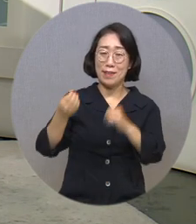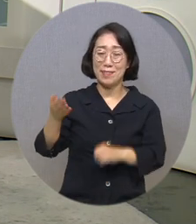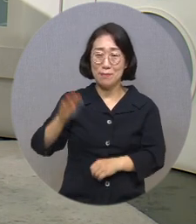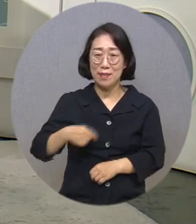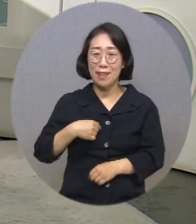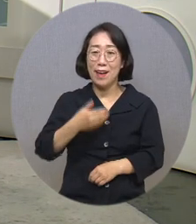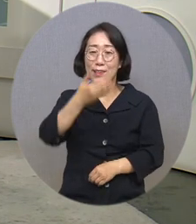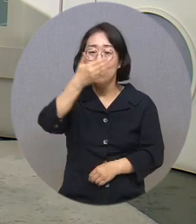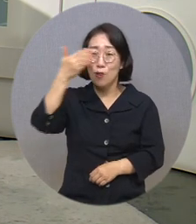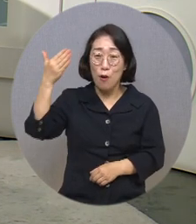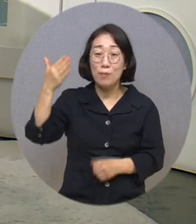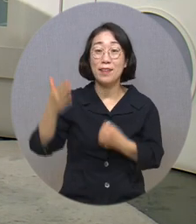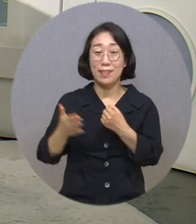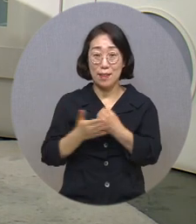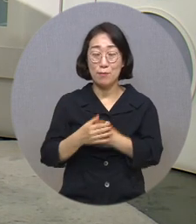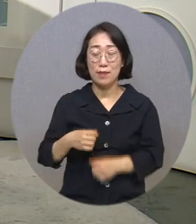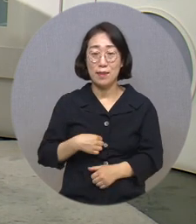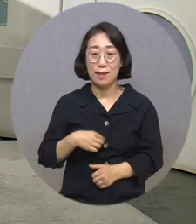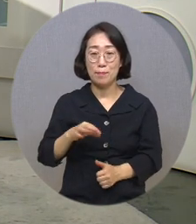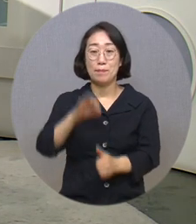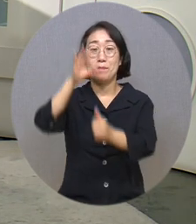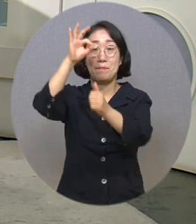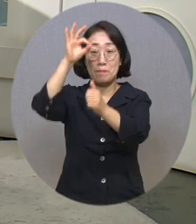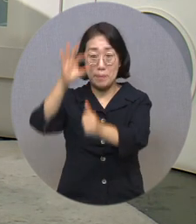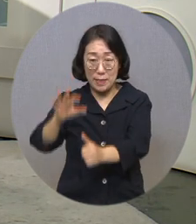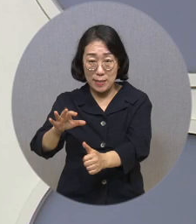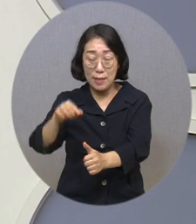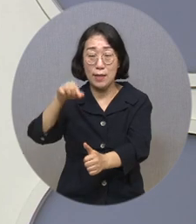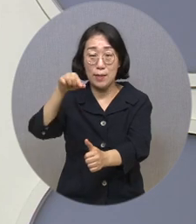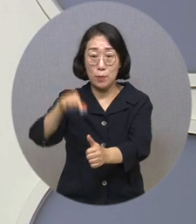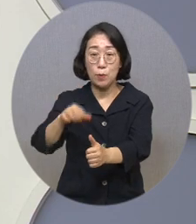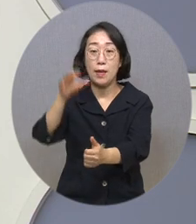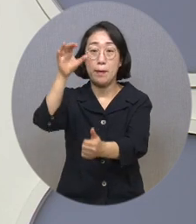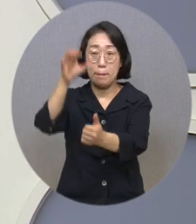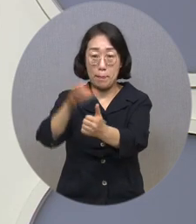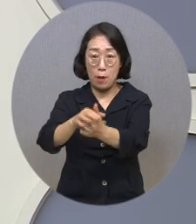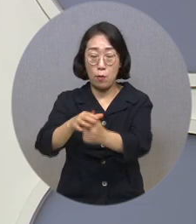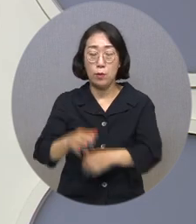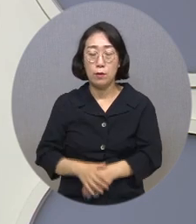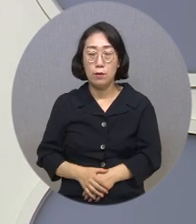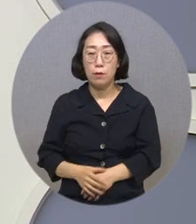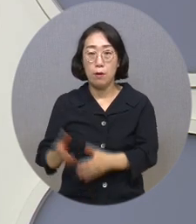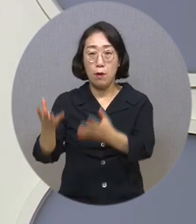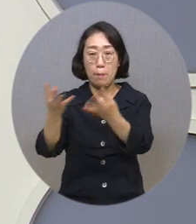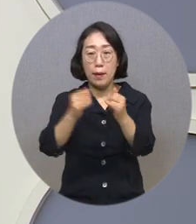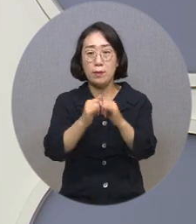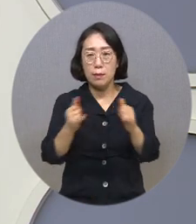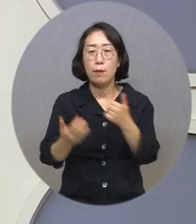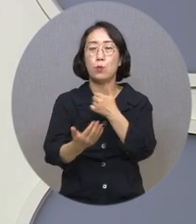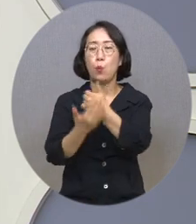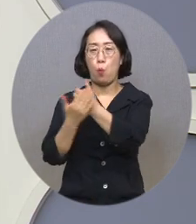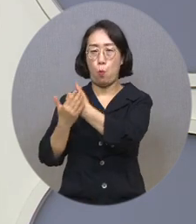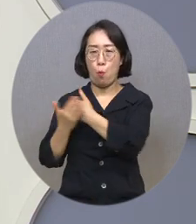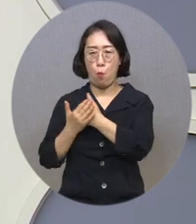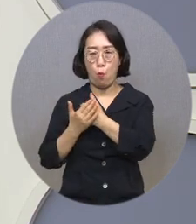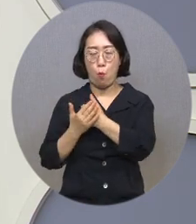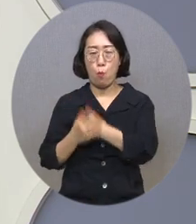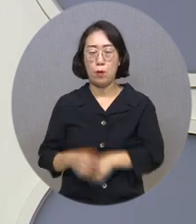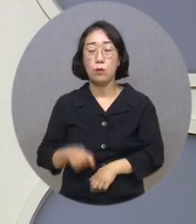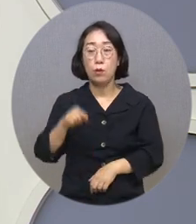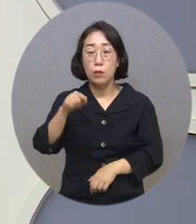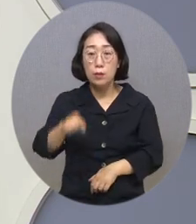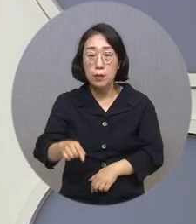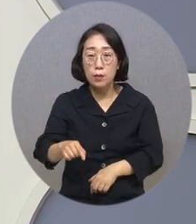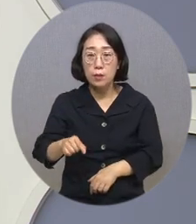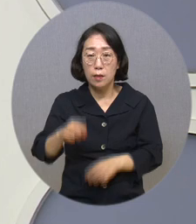그래가지고 일단 제가 이제 투입이 돼서 어찌됐든 많은 분들이 도와주셔가지고 그 IMF를